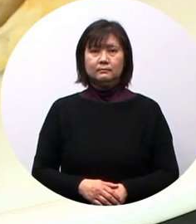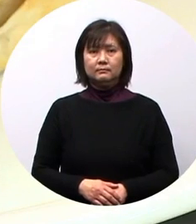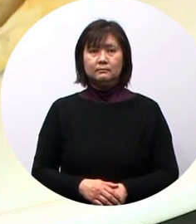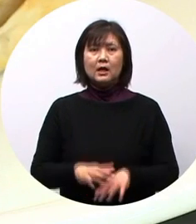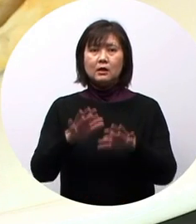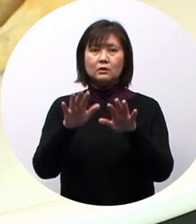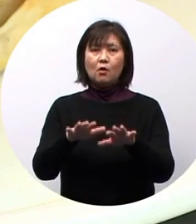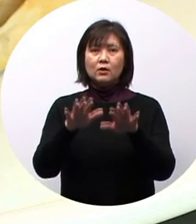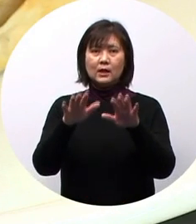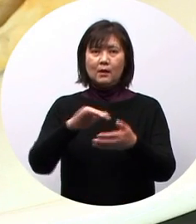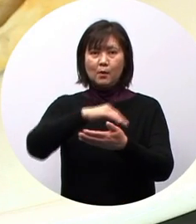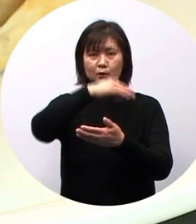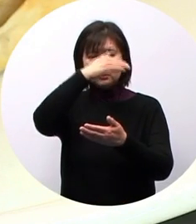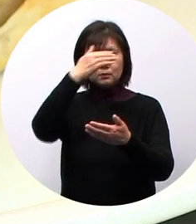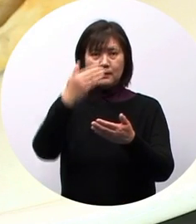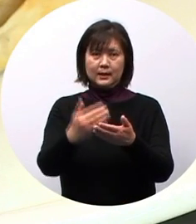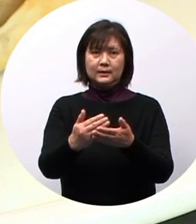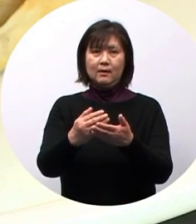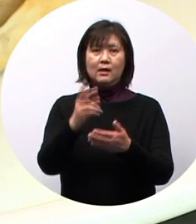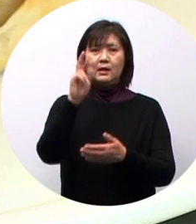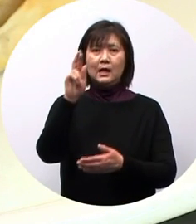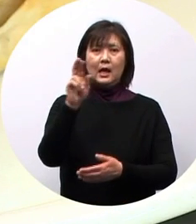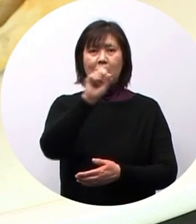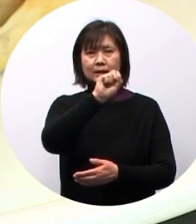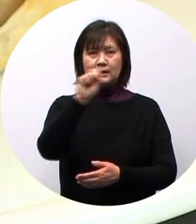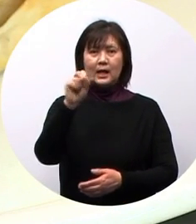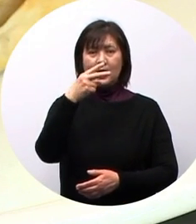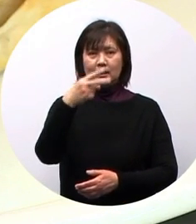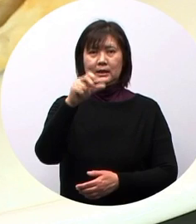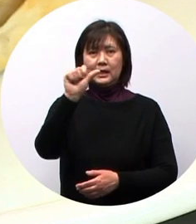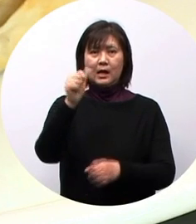今回はボリューム満点なラザニアです。